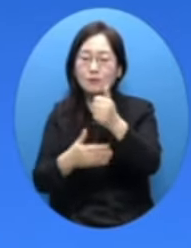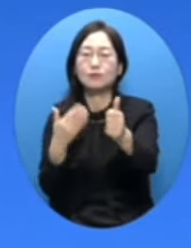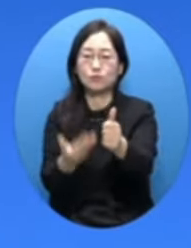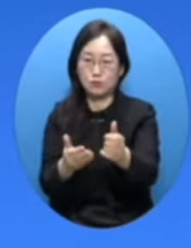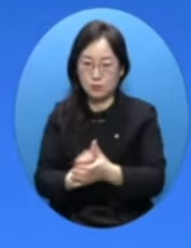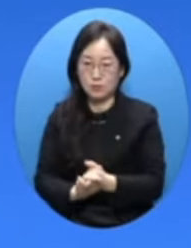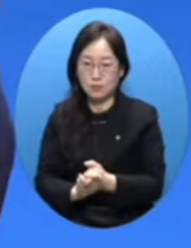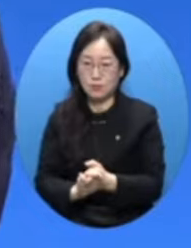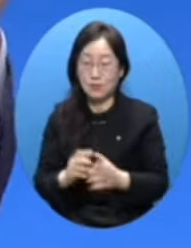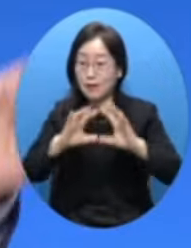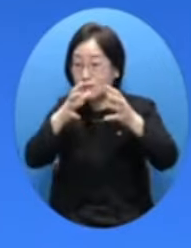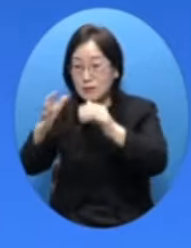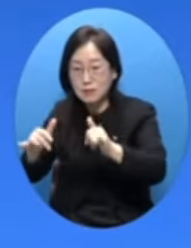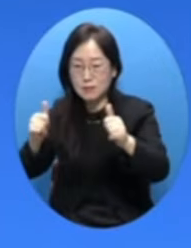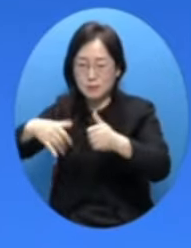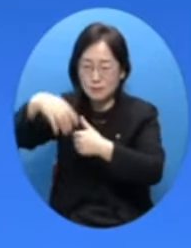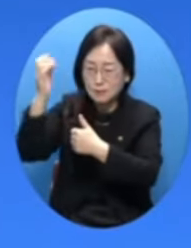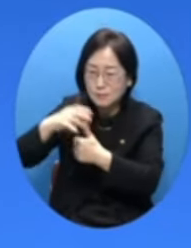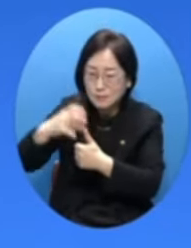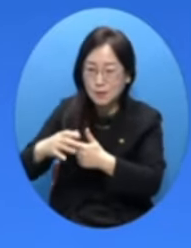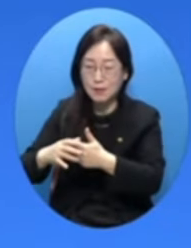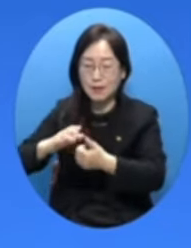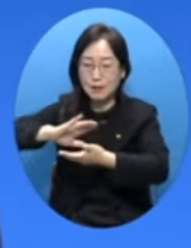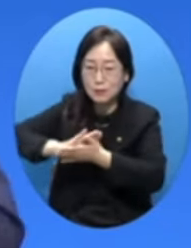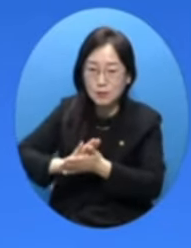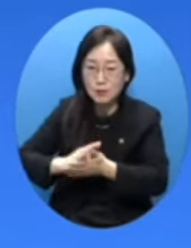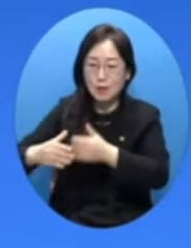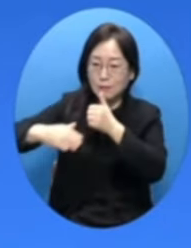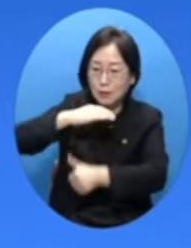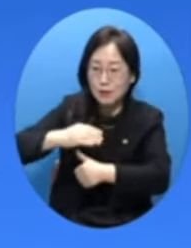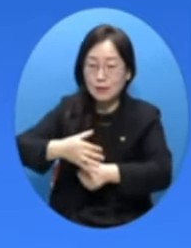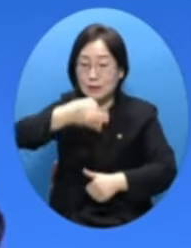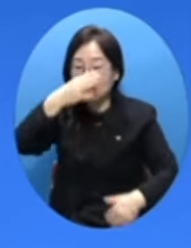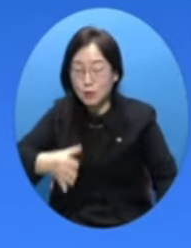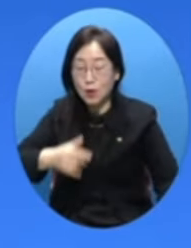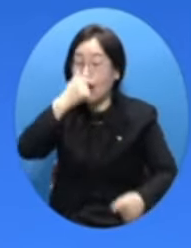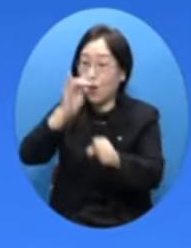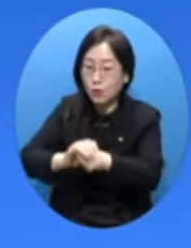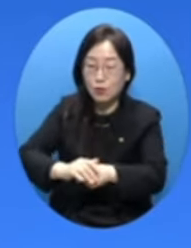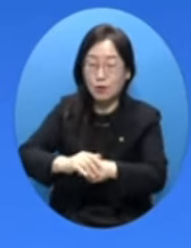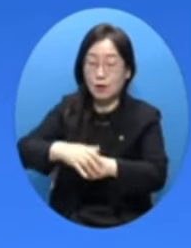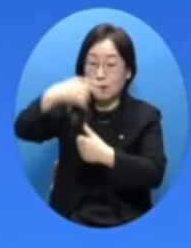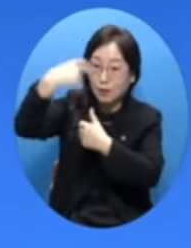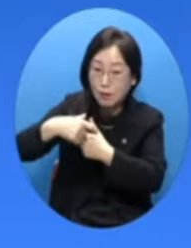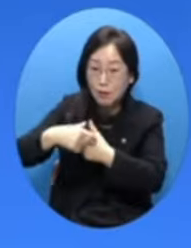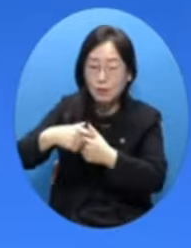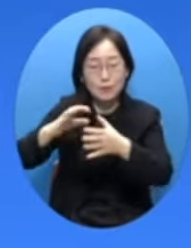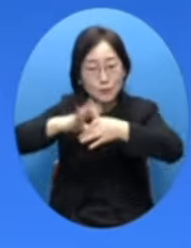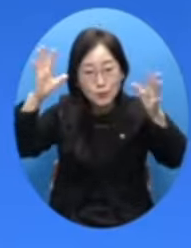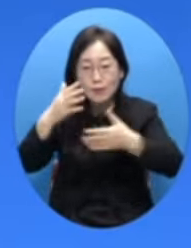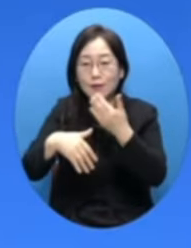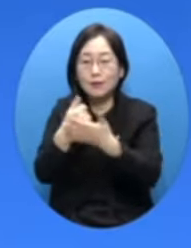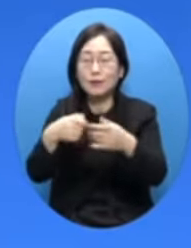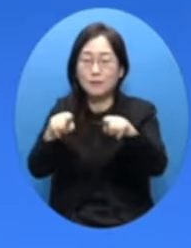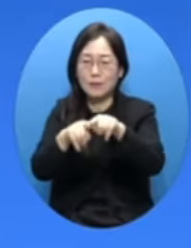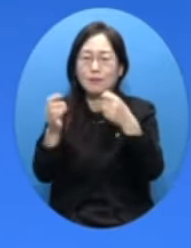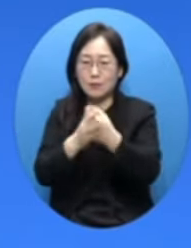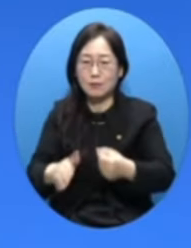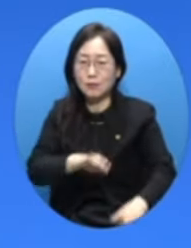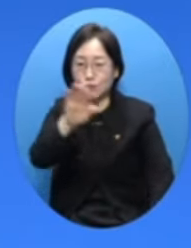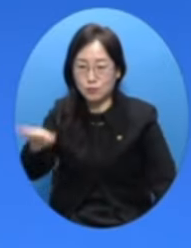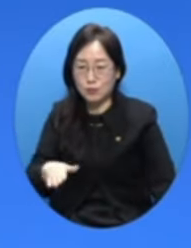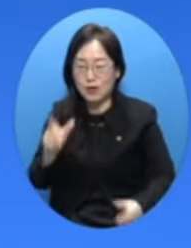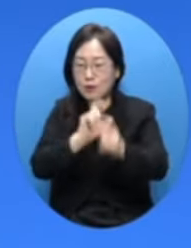것입니다. 세상 사람들이 핍박하고 우리 짓밟고 우리 힘들게 하고 억울한 자리에 몰아넣어도 하나님이 함께 하시기 때문에 우리를